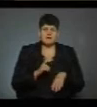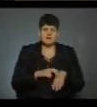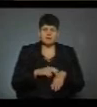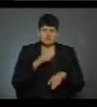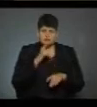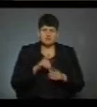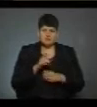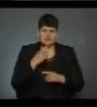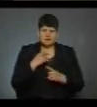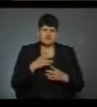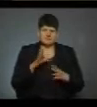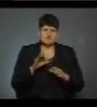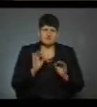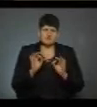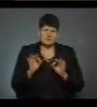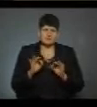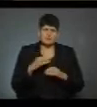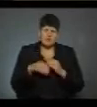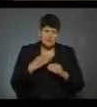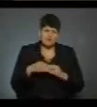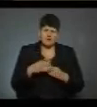каже, та все нормально, з рукою я там перемотав.